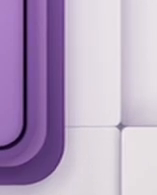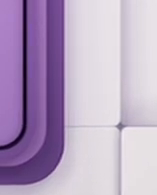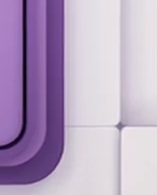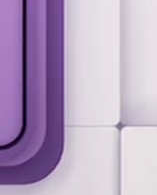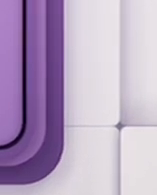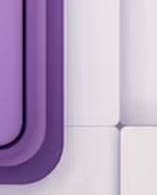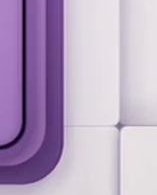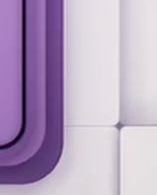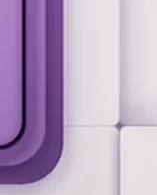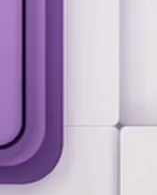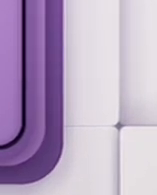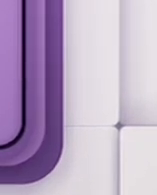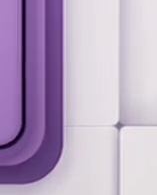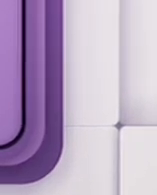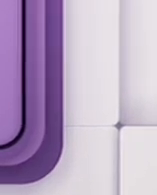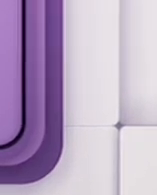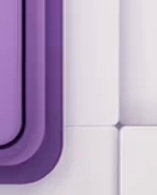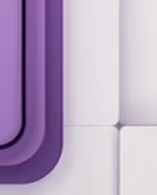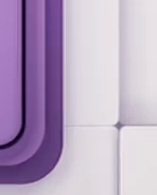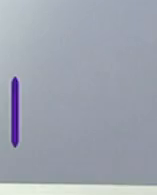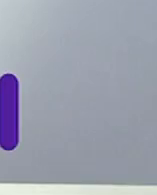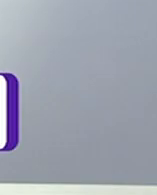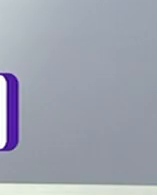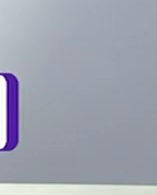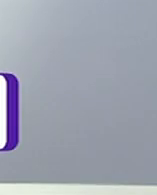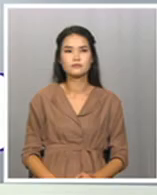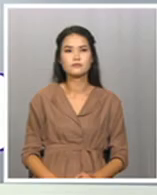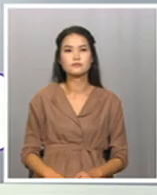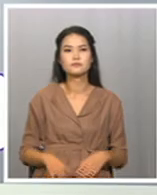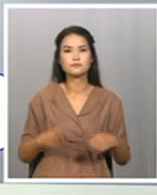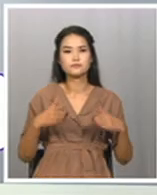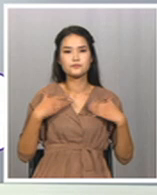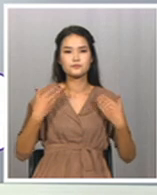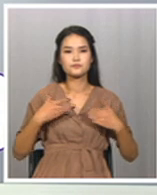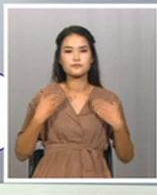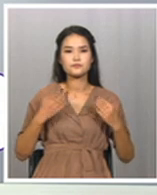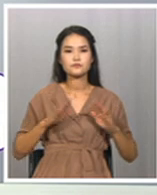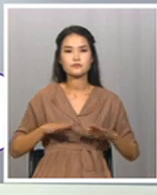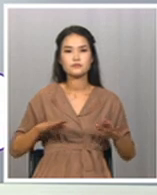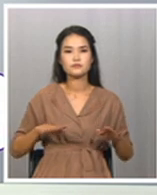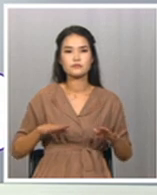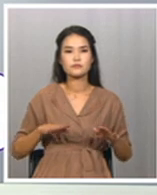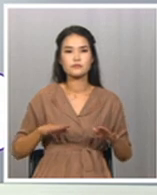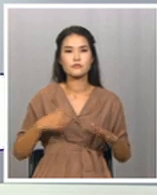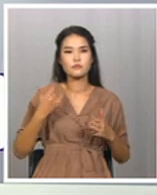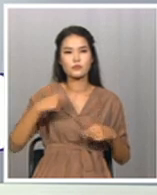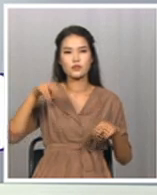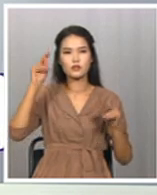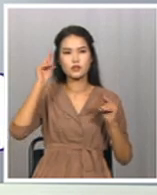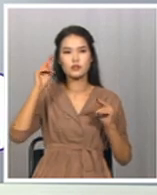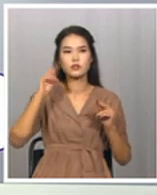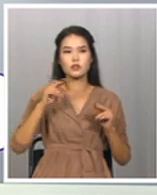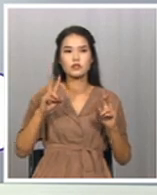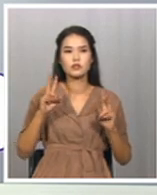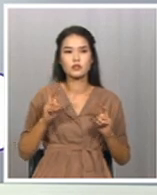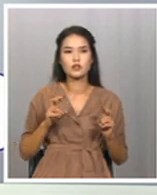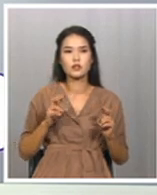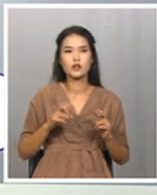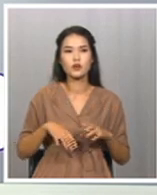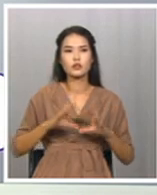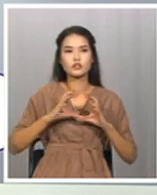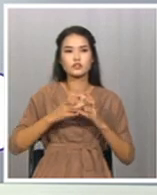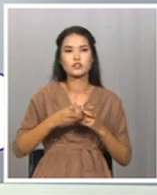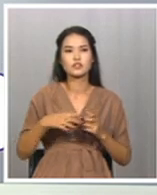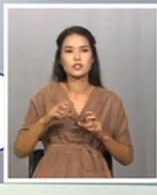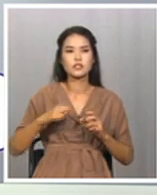Сәлеметсіздер ме оқушылар? Бүгінгі сабағымыздың тақырыбы дүние